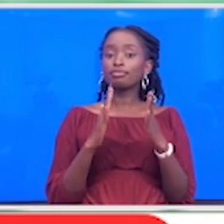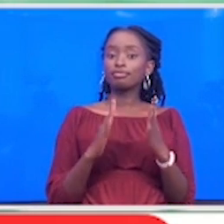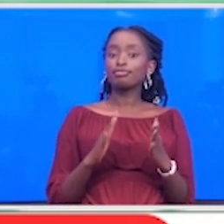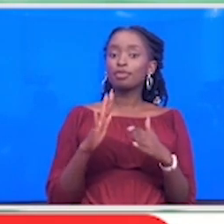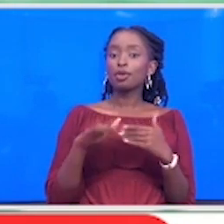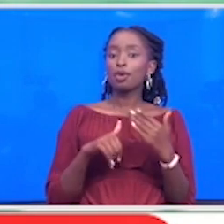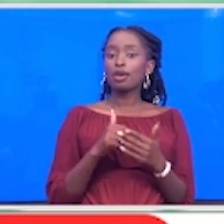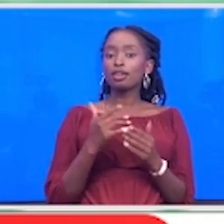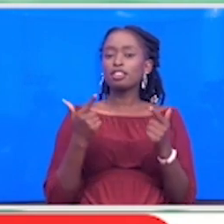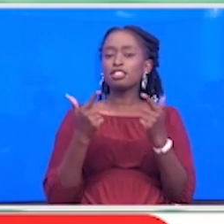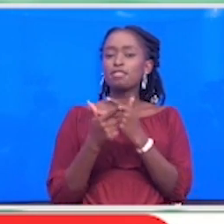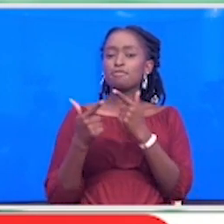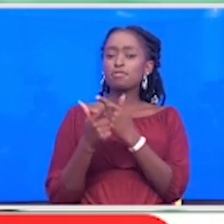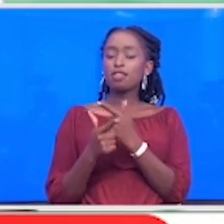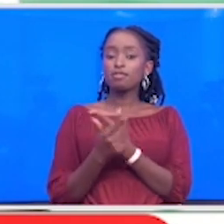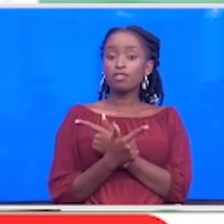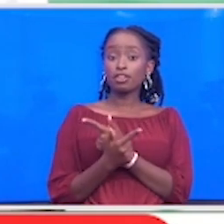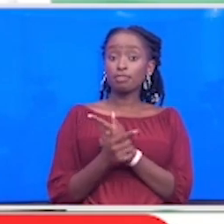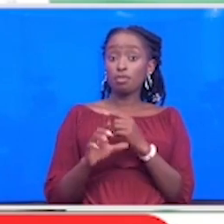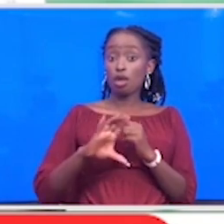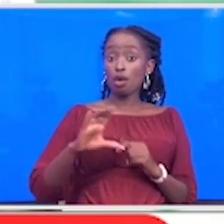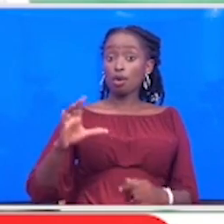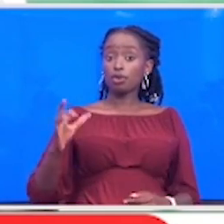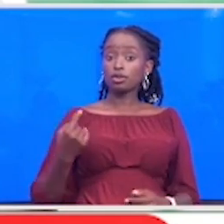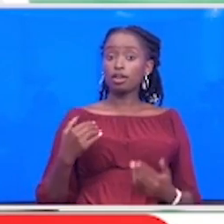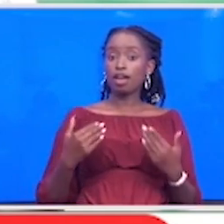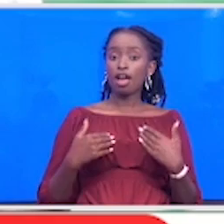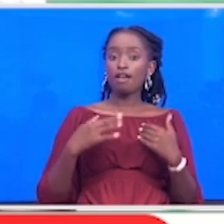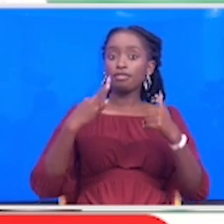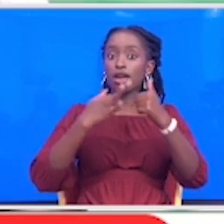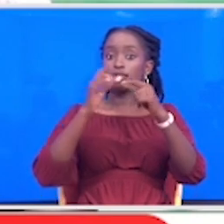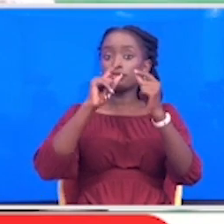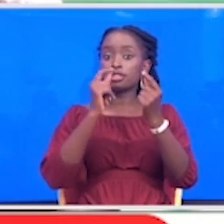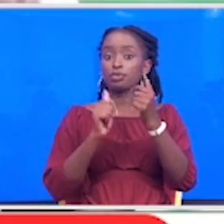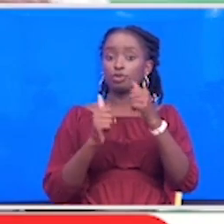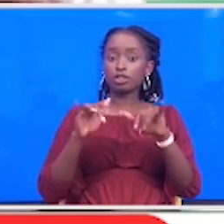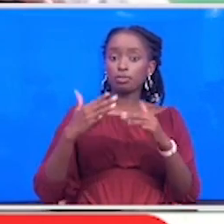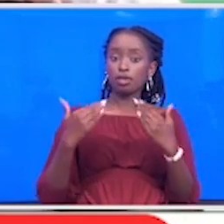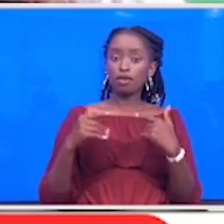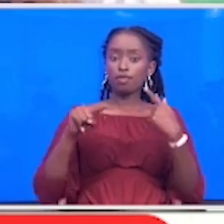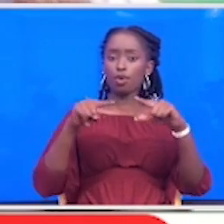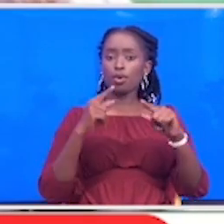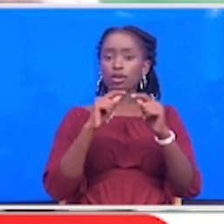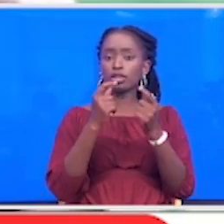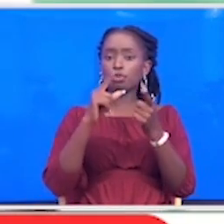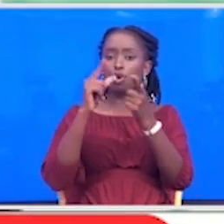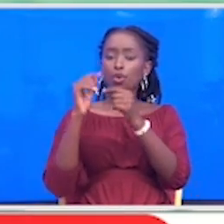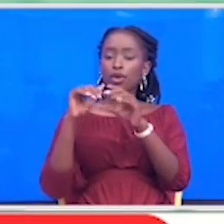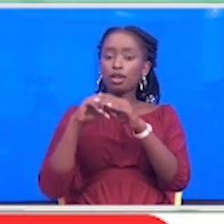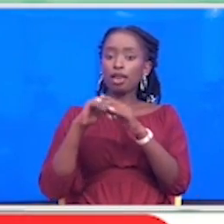players from the different counties. We have 8 teams playing. The winning teams will proceed to the finals